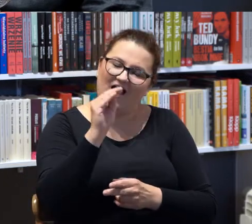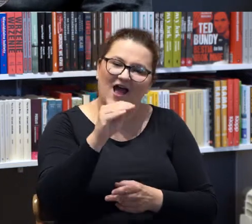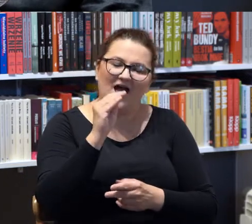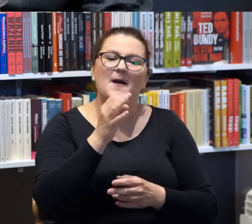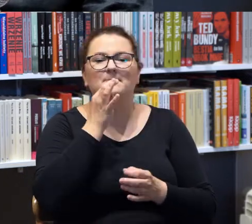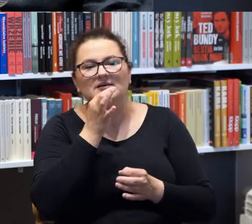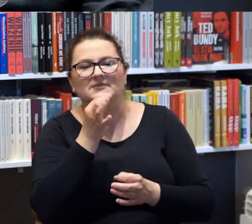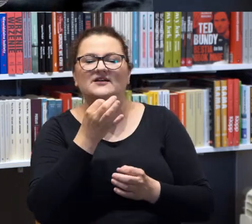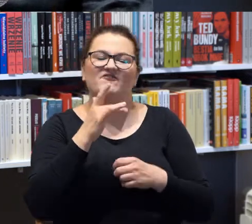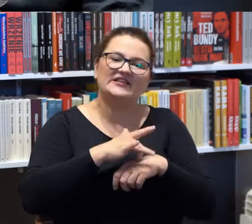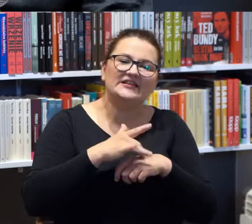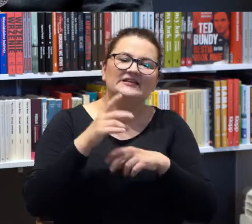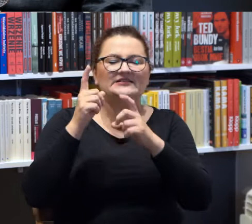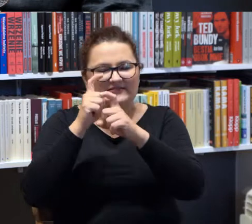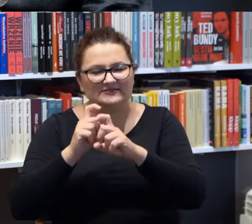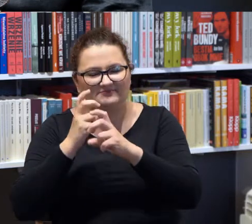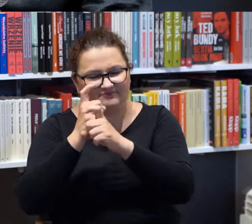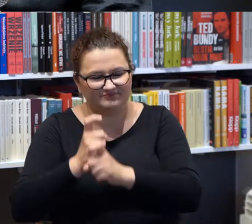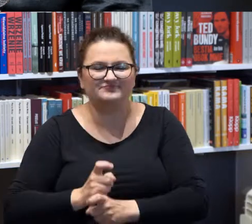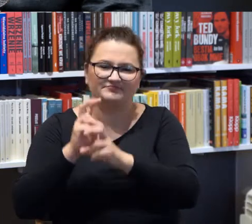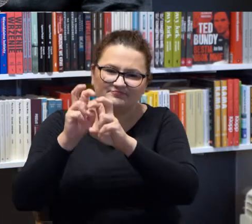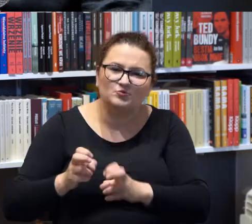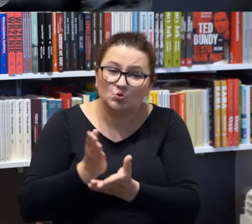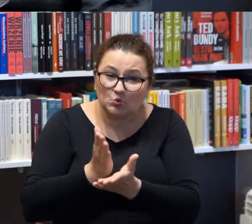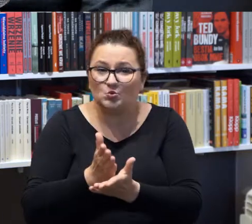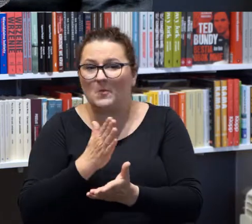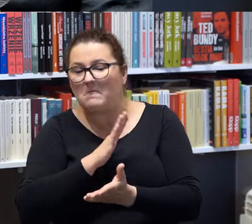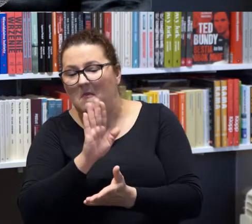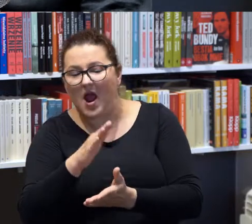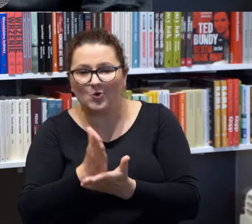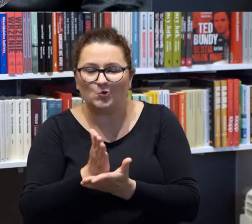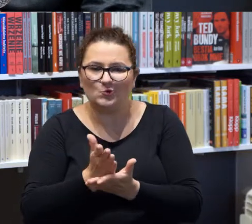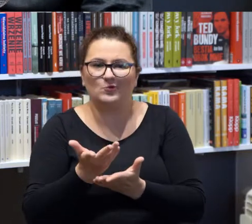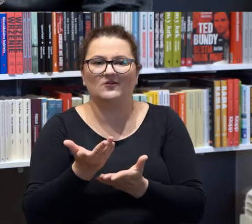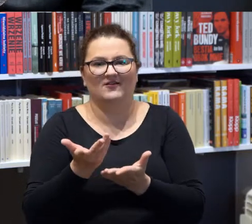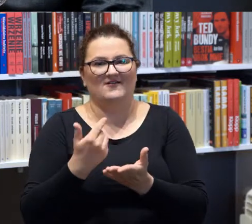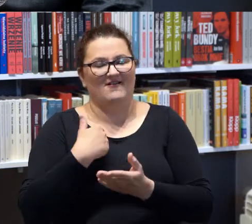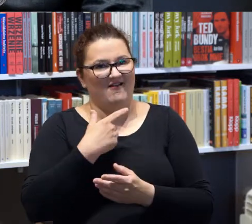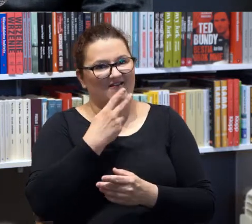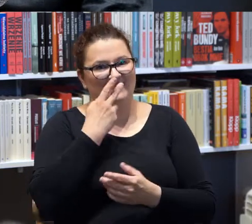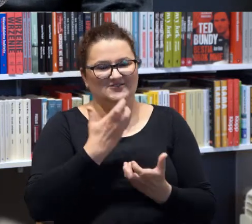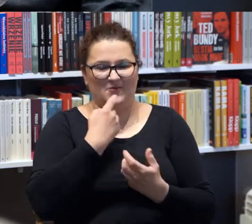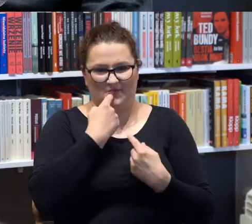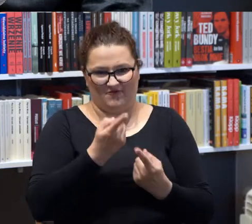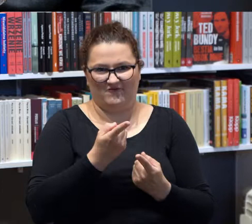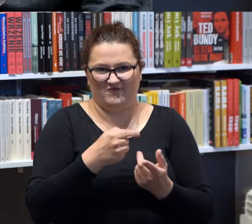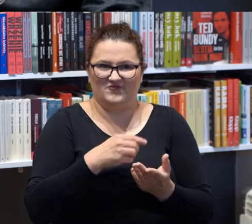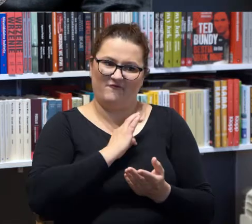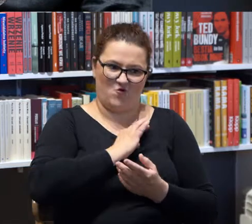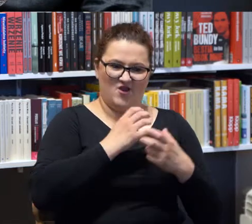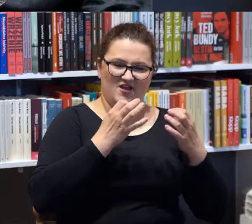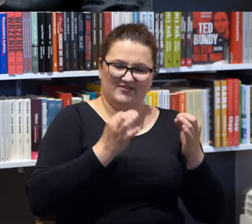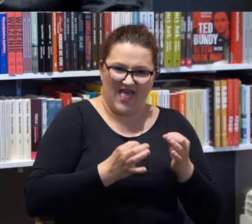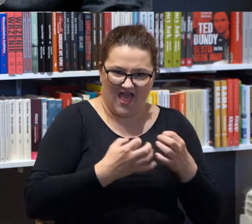o wyniki tej sekcji. Ale chciałam zaznaczyć, że właśnie ta moja teraźniejszość jest punktem odniesienia, że to jest